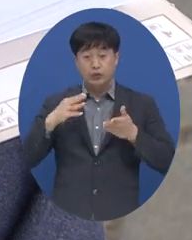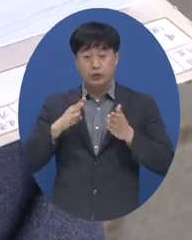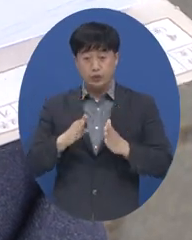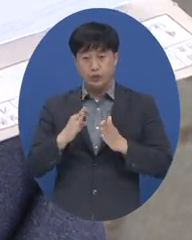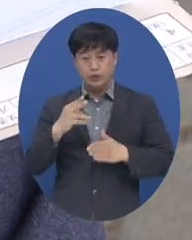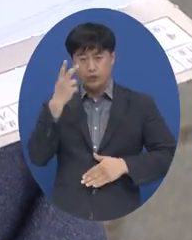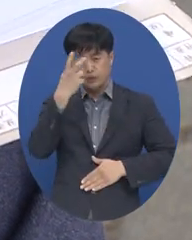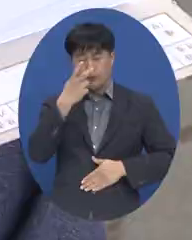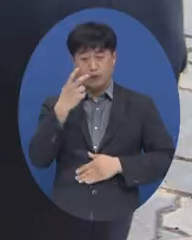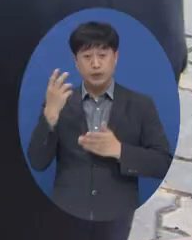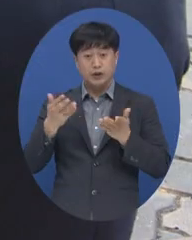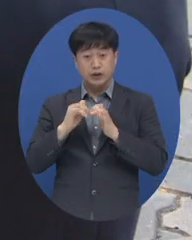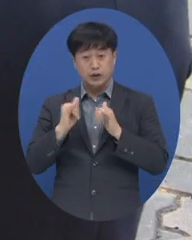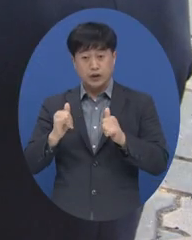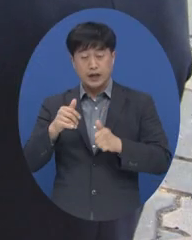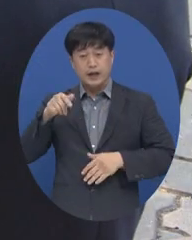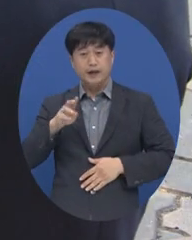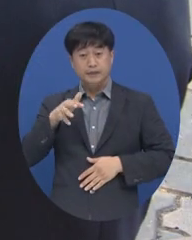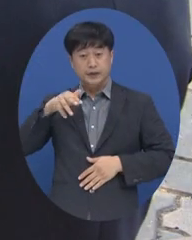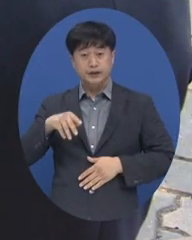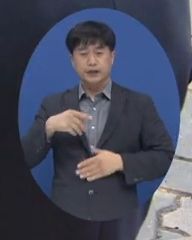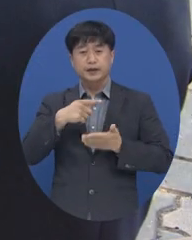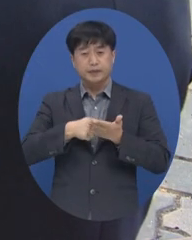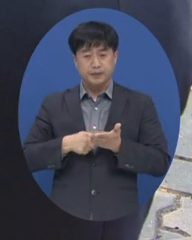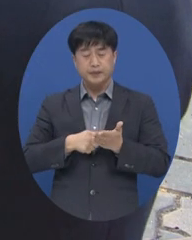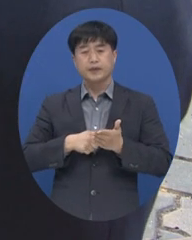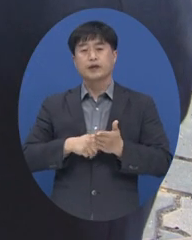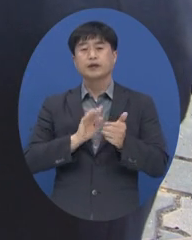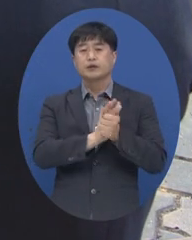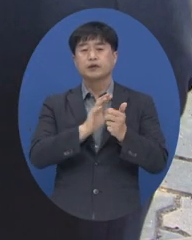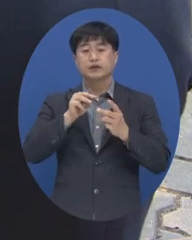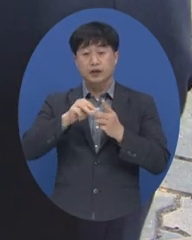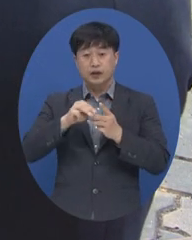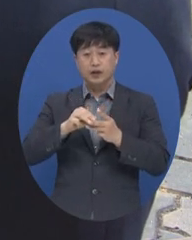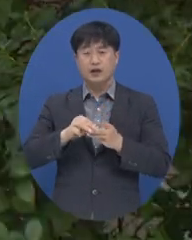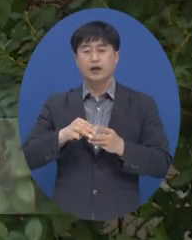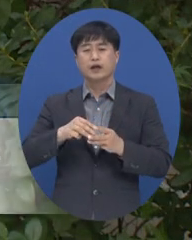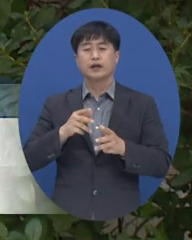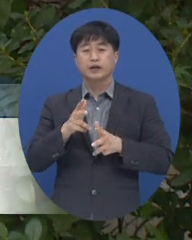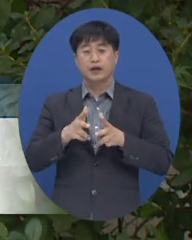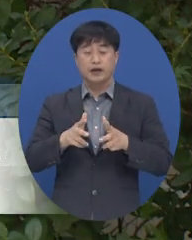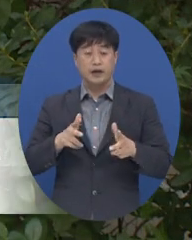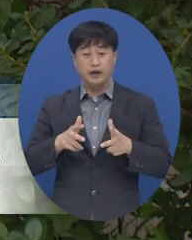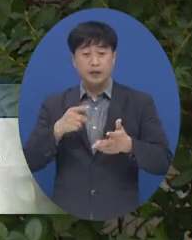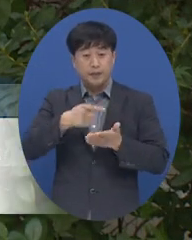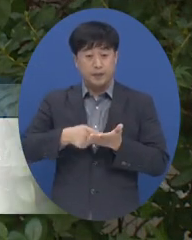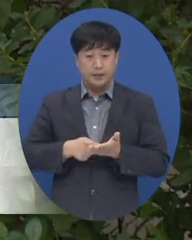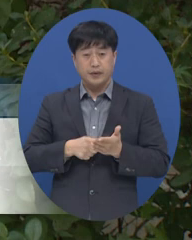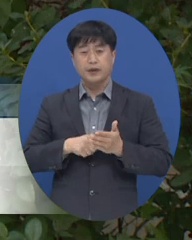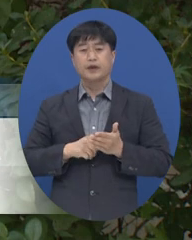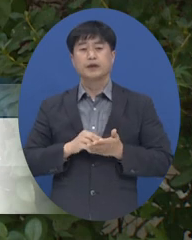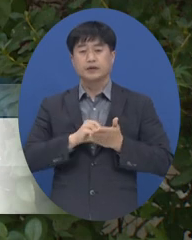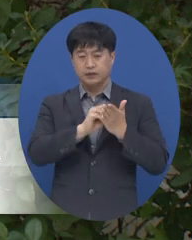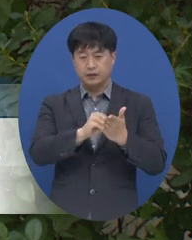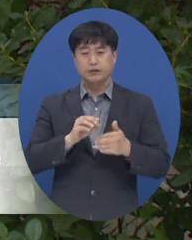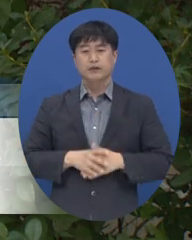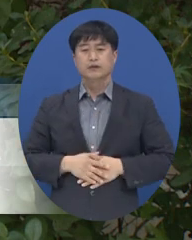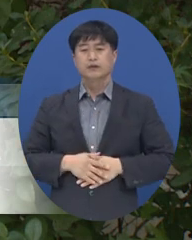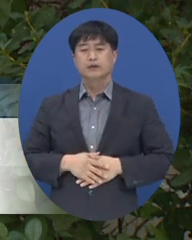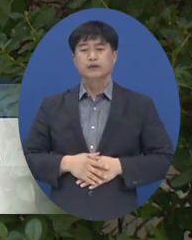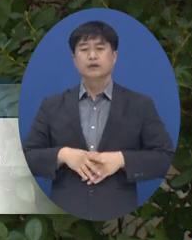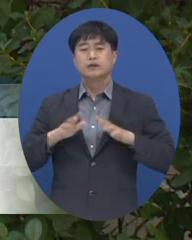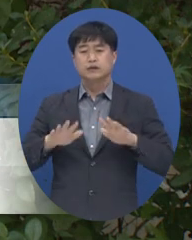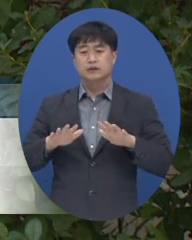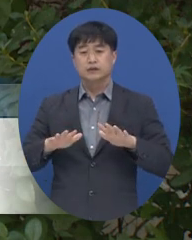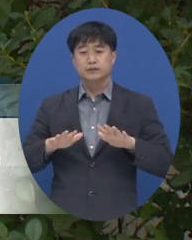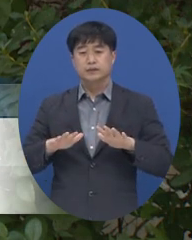갑질 피해 지원 센터의 도움을 받아 산재 신청을 했습니다 산재 신청 대리를 하게 됐구요 그래서 지금 현재는